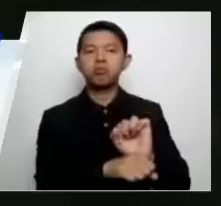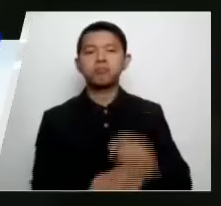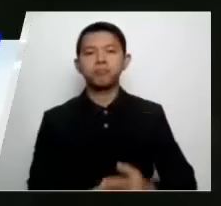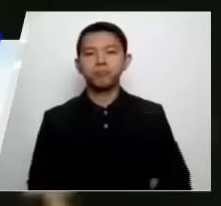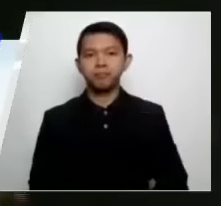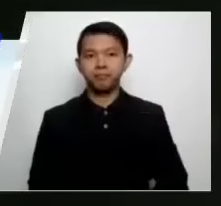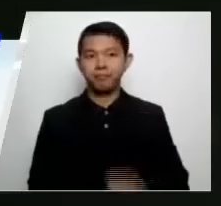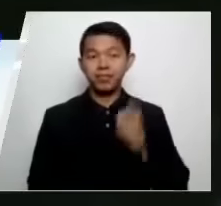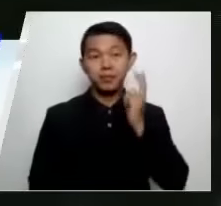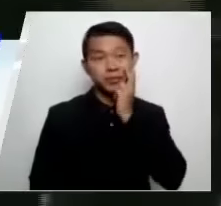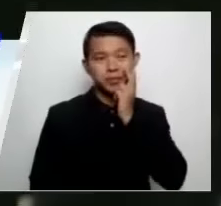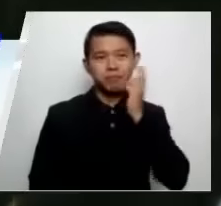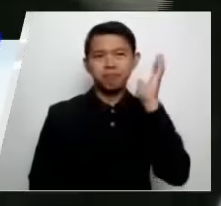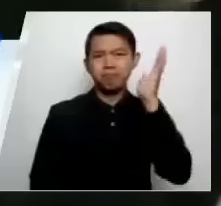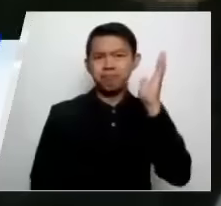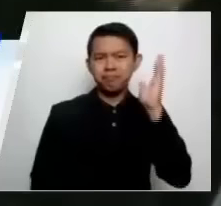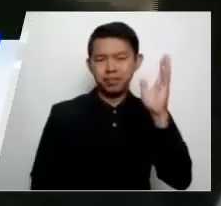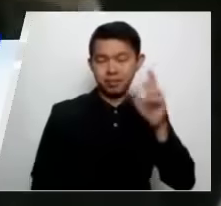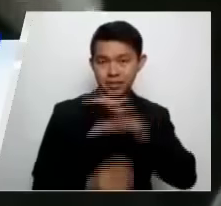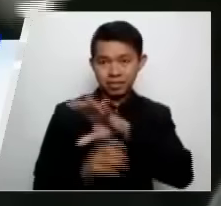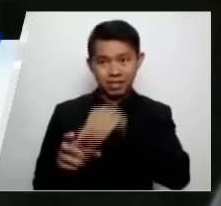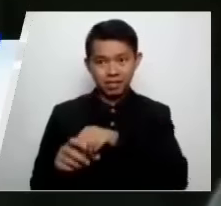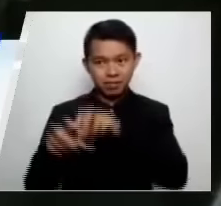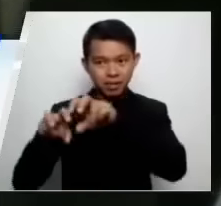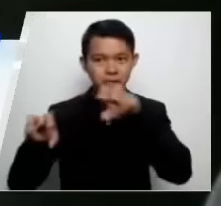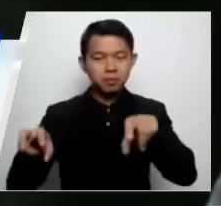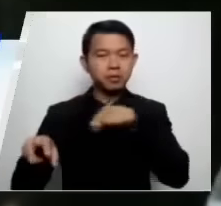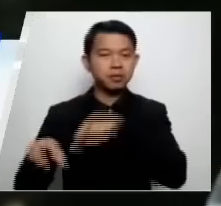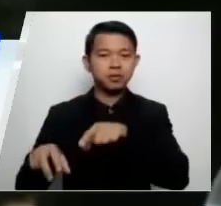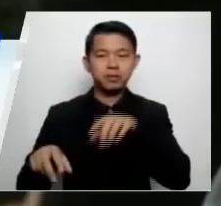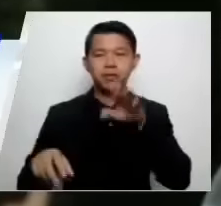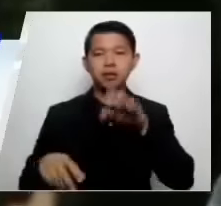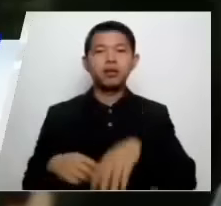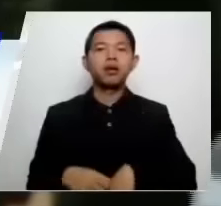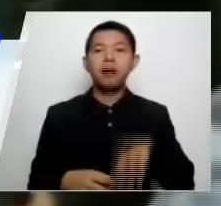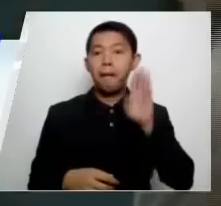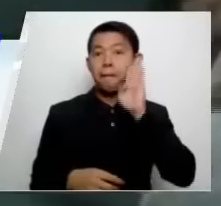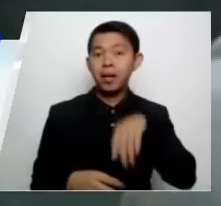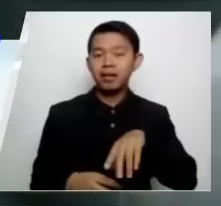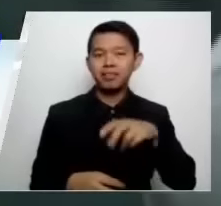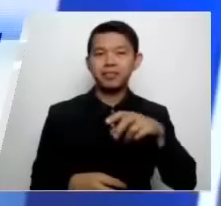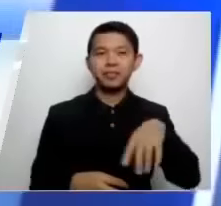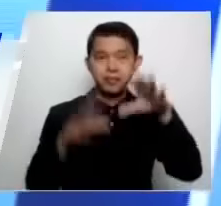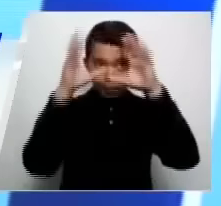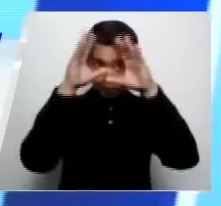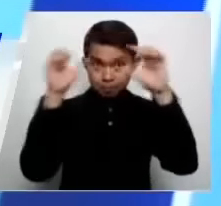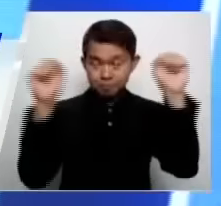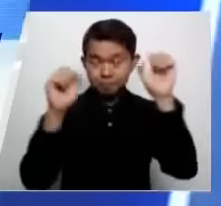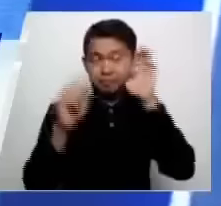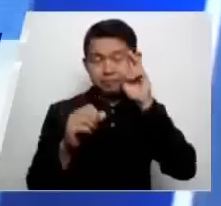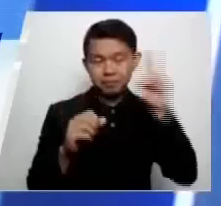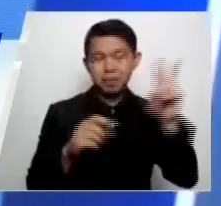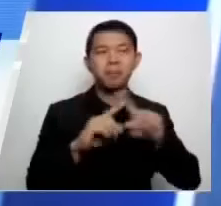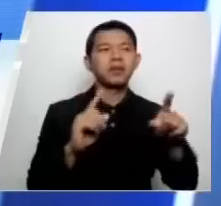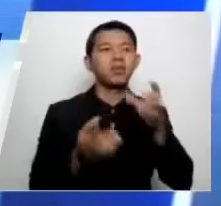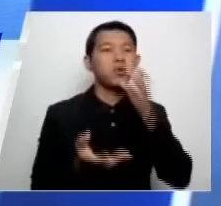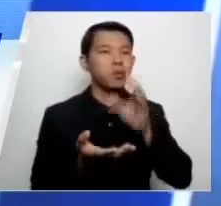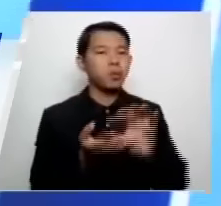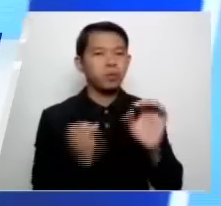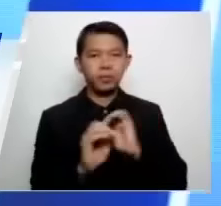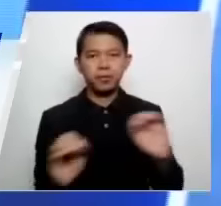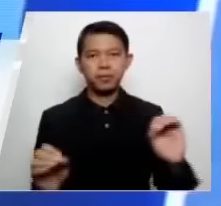naroon ang kapatid ng Pangulo na si Senadora Amy Marcos, pero di siya nagbigay ng pahayag. Naroon din ang magkakapatid na sina